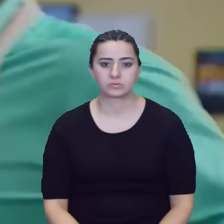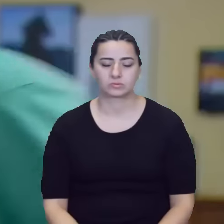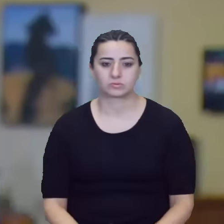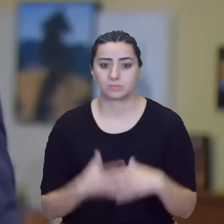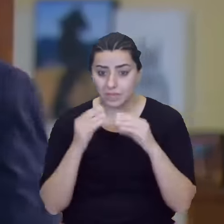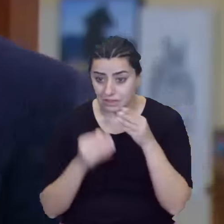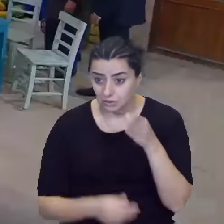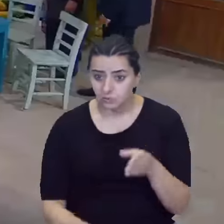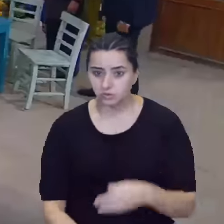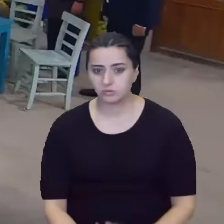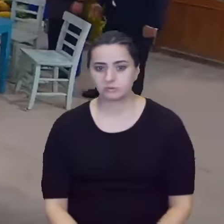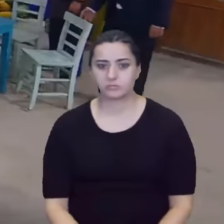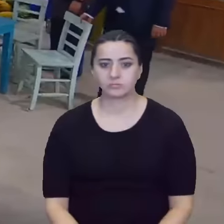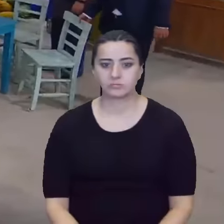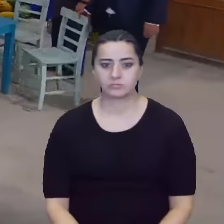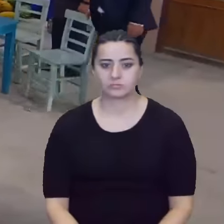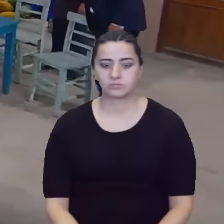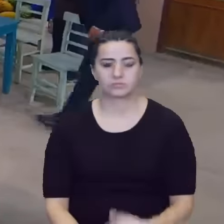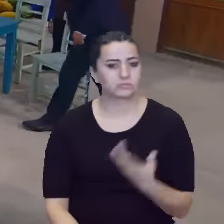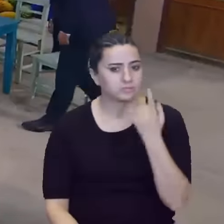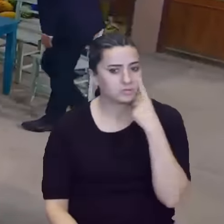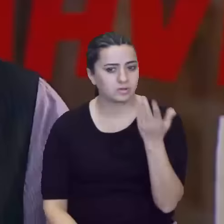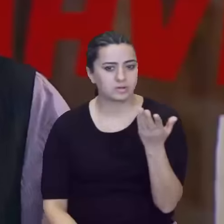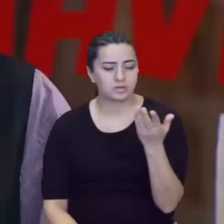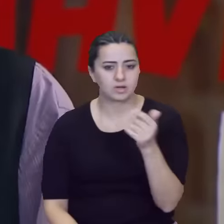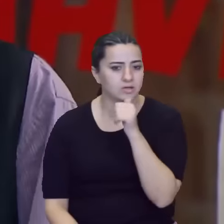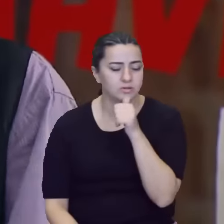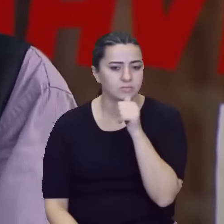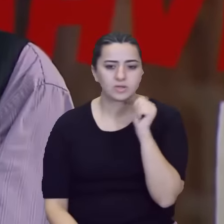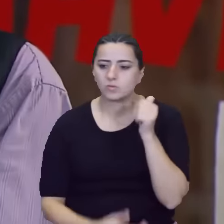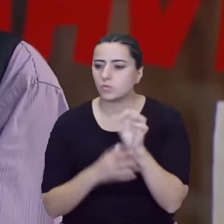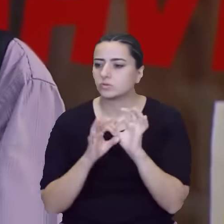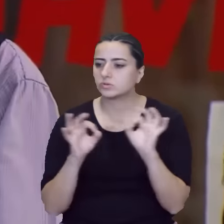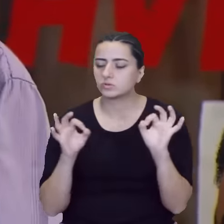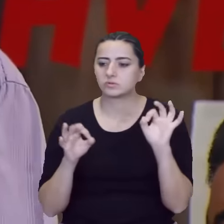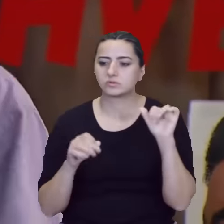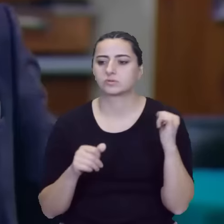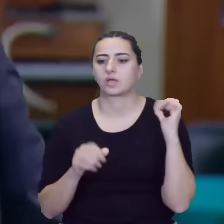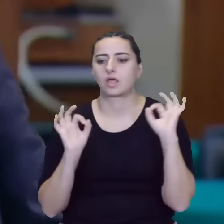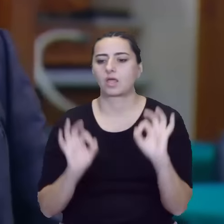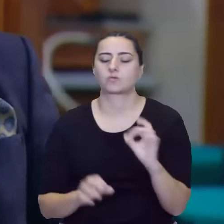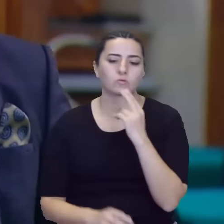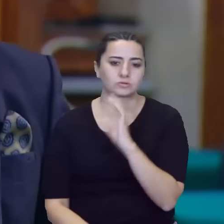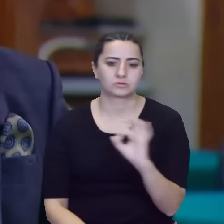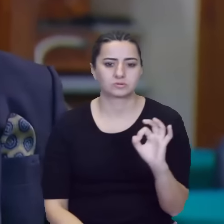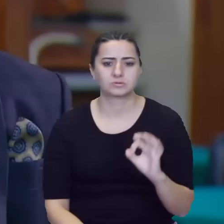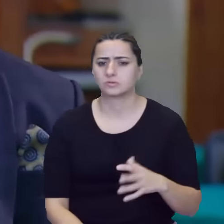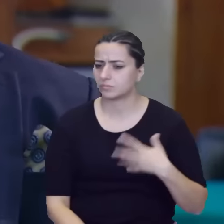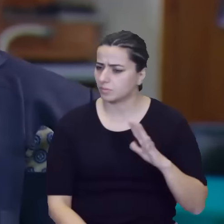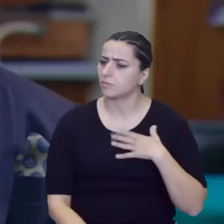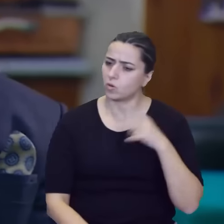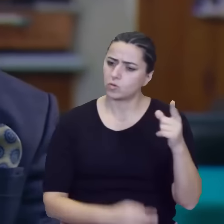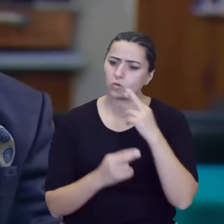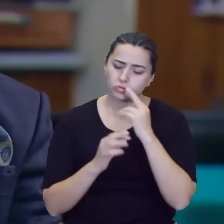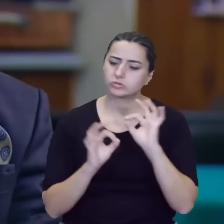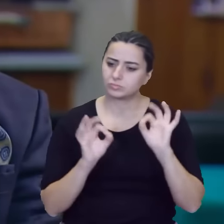Evet. Vallahi pastaneye gidiyor. Peşinden koşuyor. Şuraya bak ya. Adam ne zamandır ortalarda yoktu, gene konuşmuyor. Suat oturdu. Merak etmeyin, ben